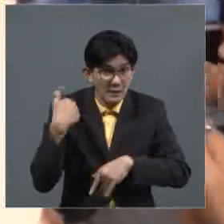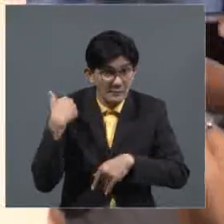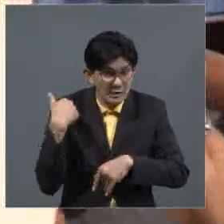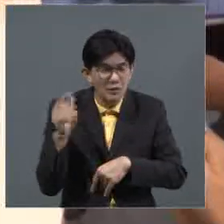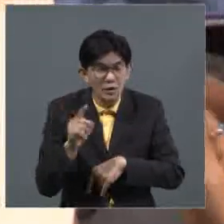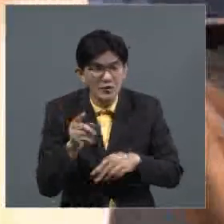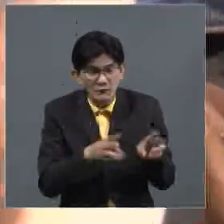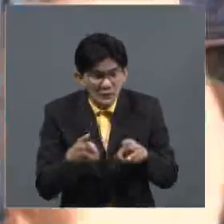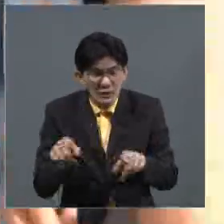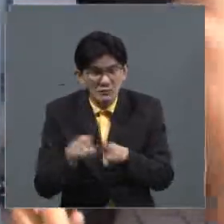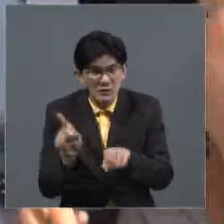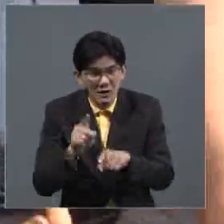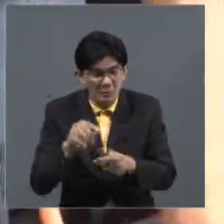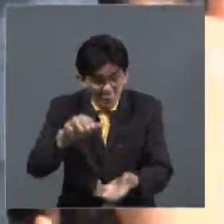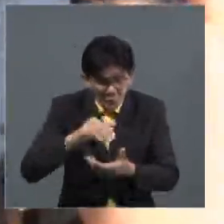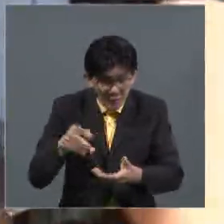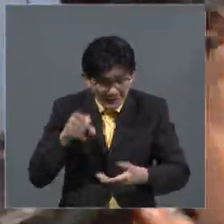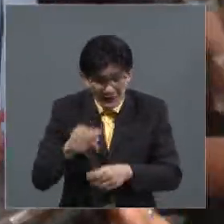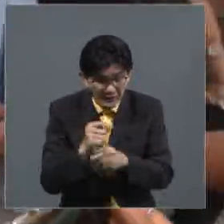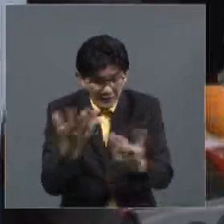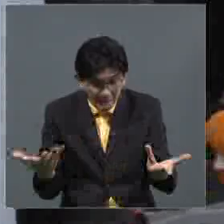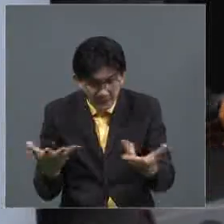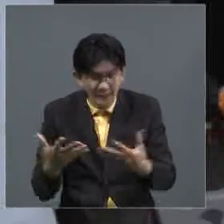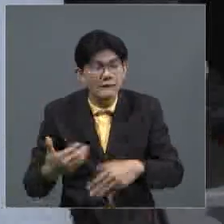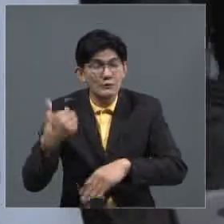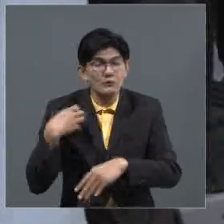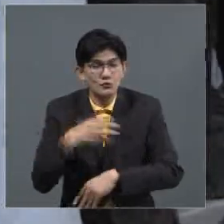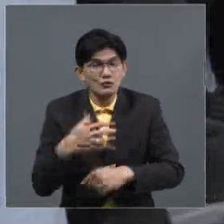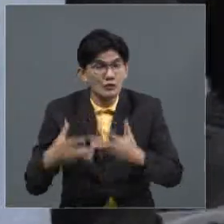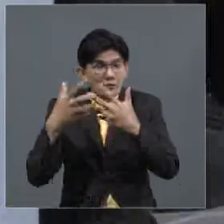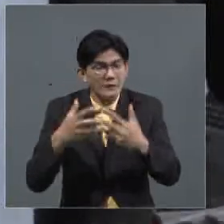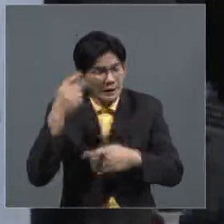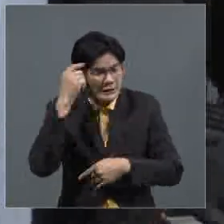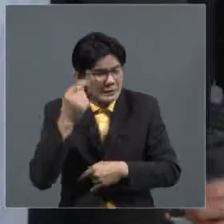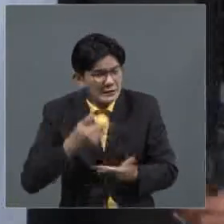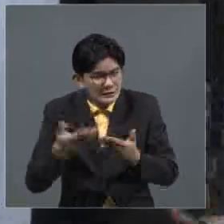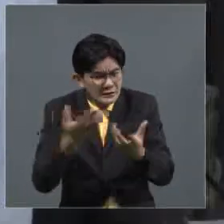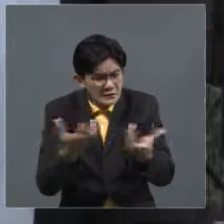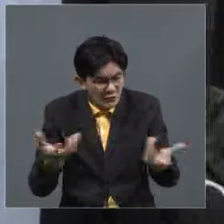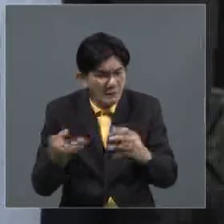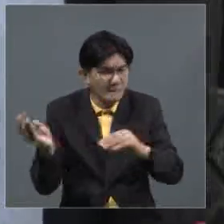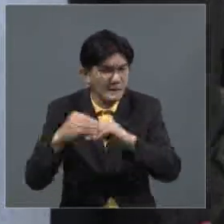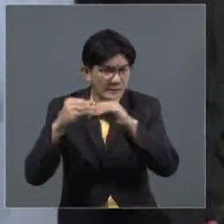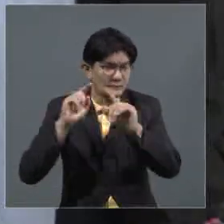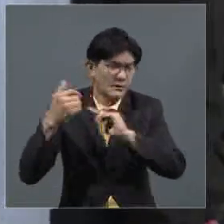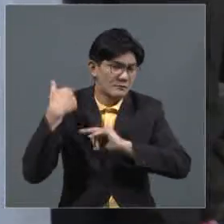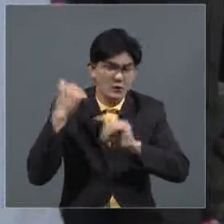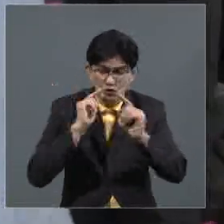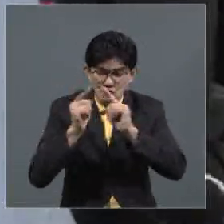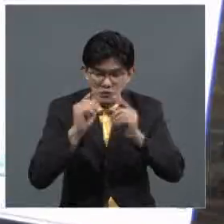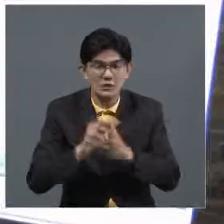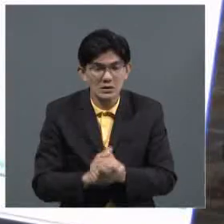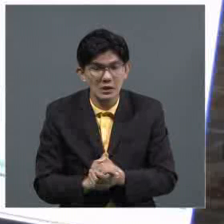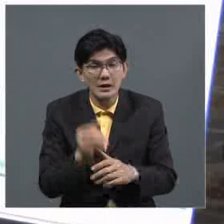ขนถ่ายยาเสพติดรวมถึงพูดคุยกับทูตสหรัฐอเมริกาเพื่อหาอุปกรณ์เสริมแล้วก็อาวุธยุทโธปกรณ์ต่างๆโดยจ